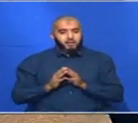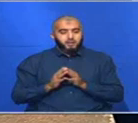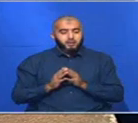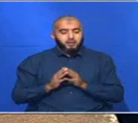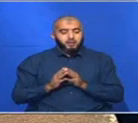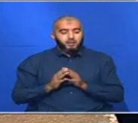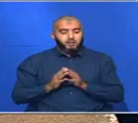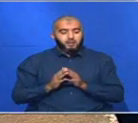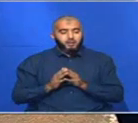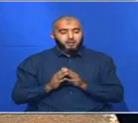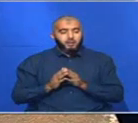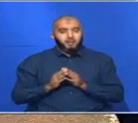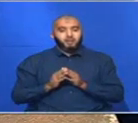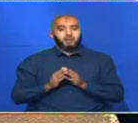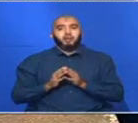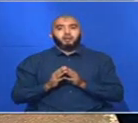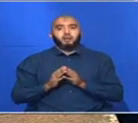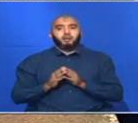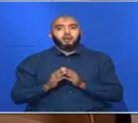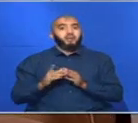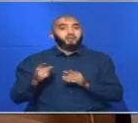بس نحوس على الدراهم